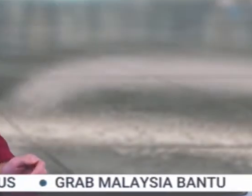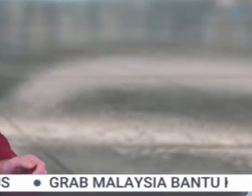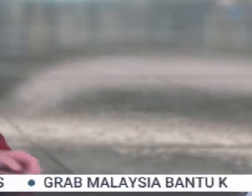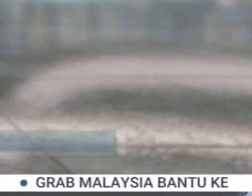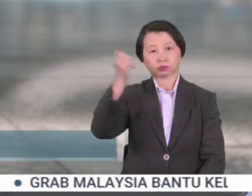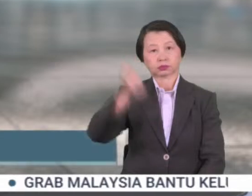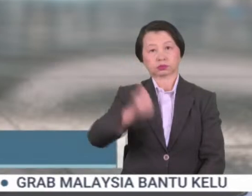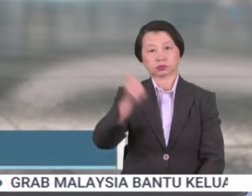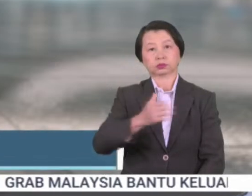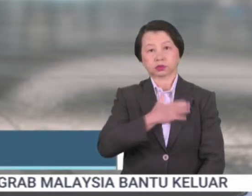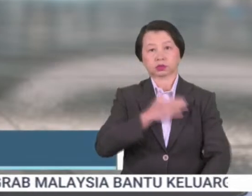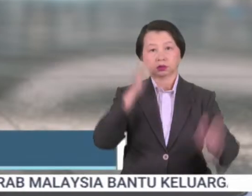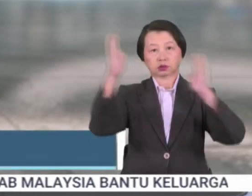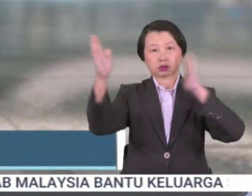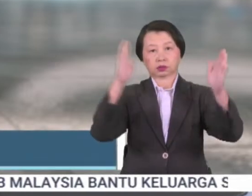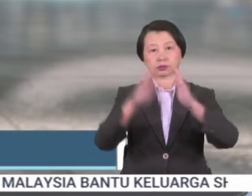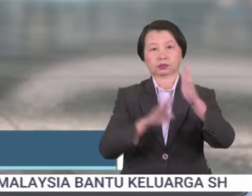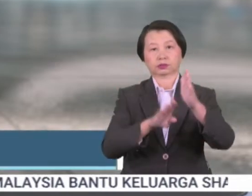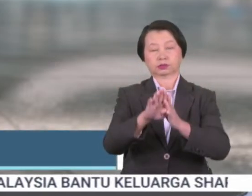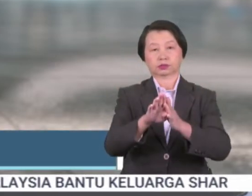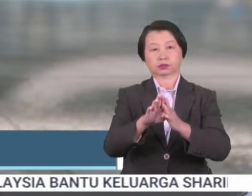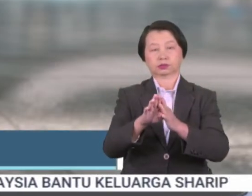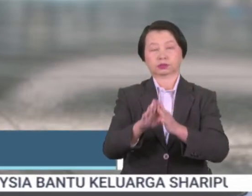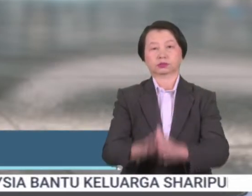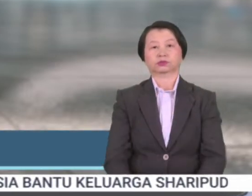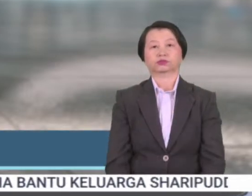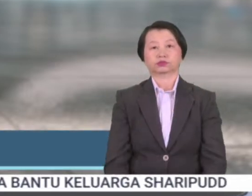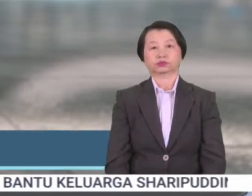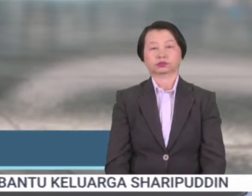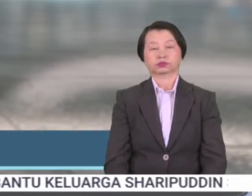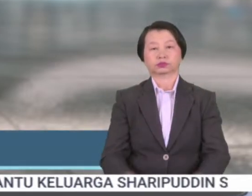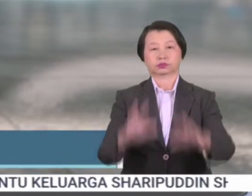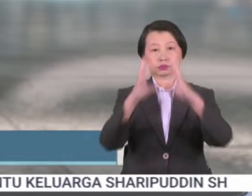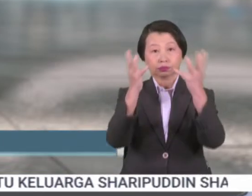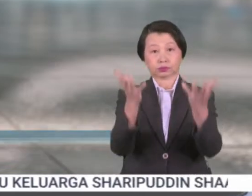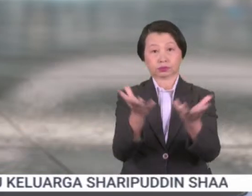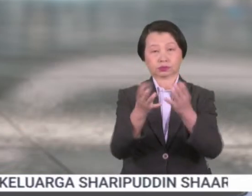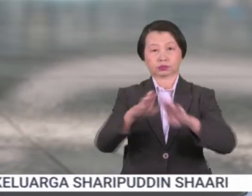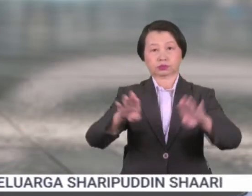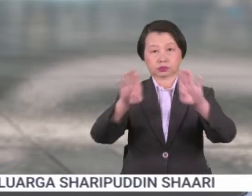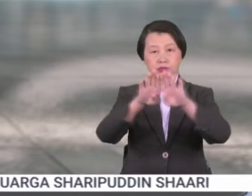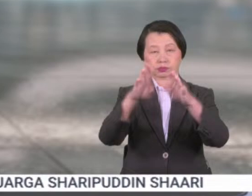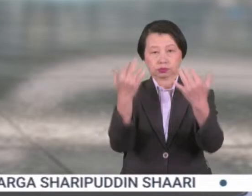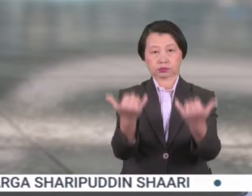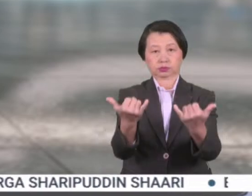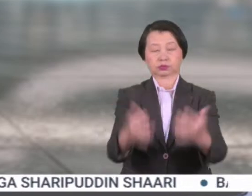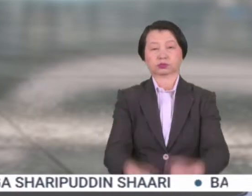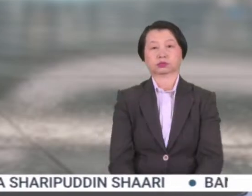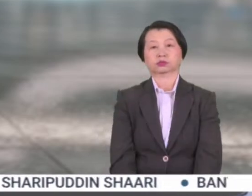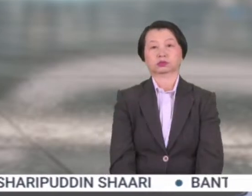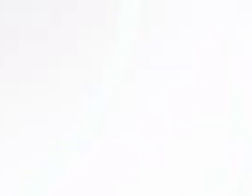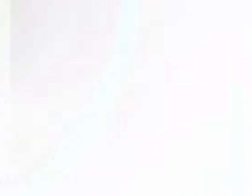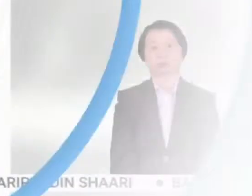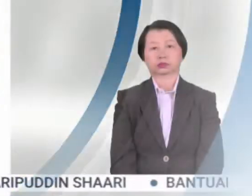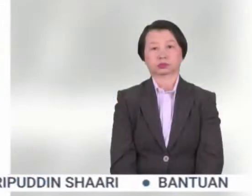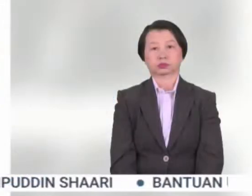Assalamualaikum salam Malaysia Madani saya Nur zamri kita ikuti rangkuman berita utama hari